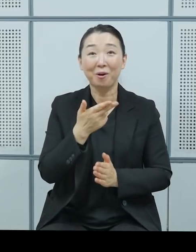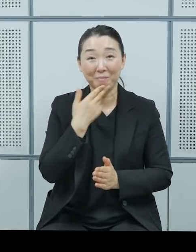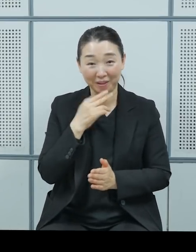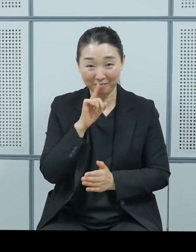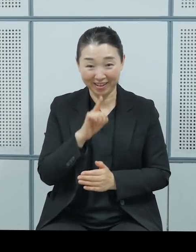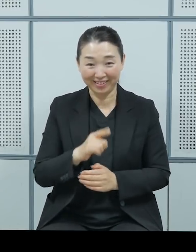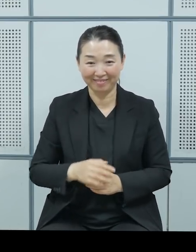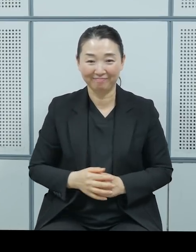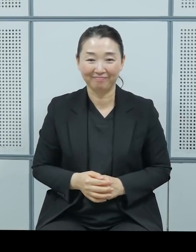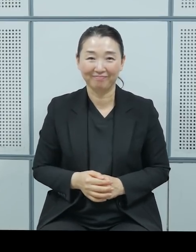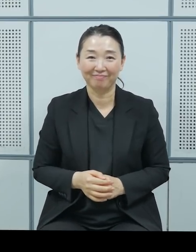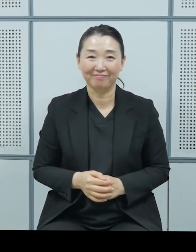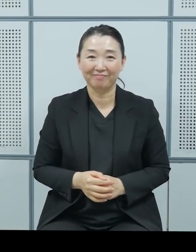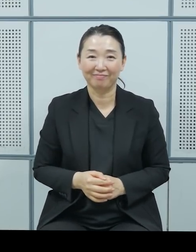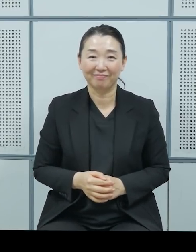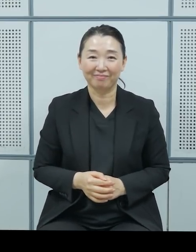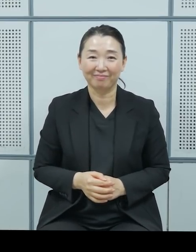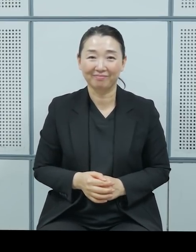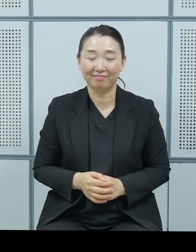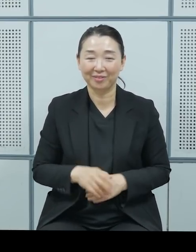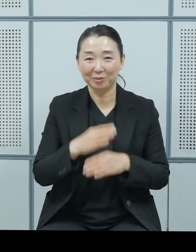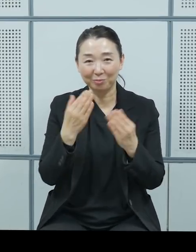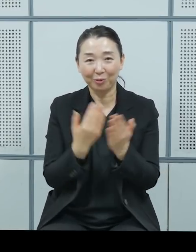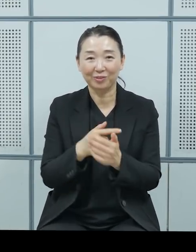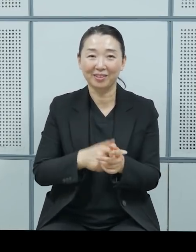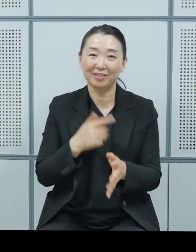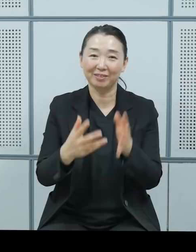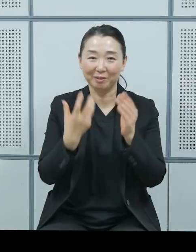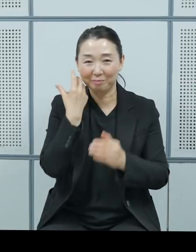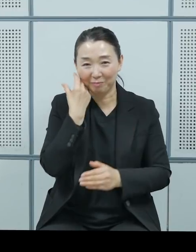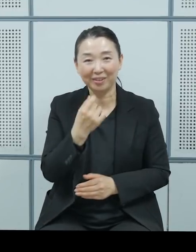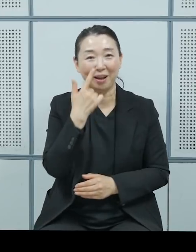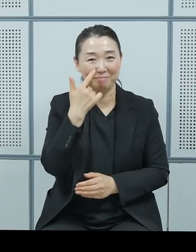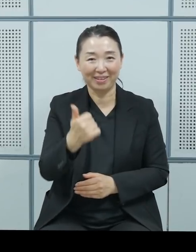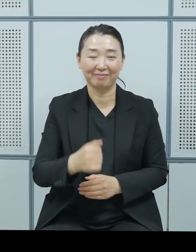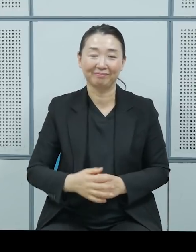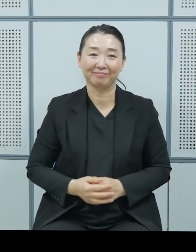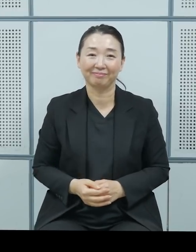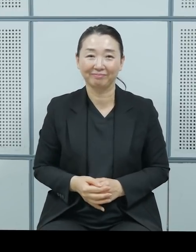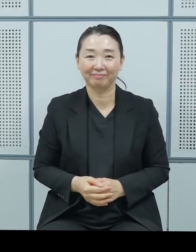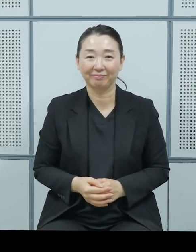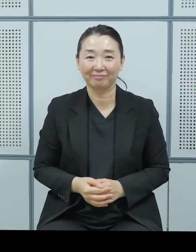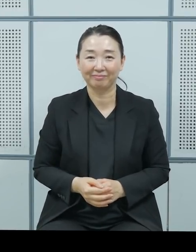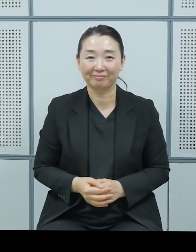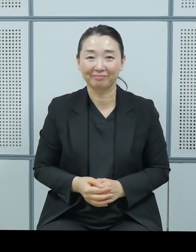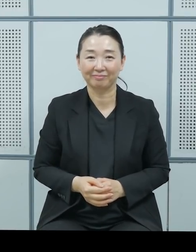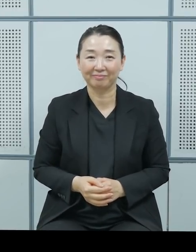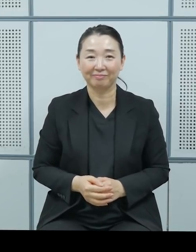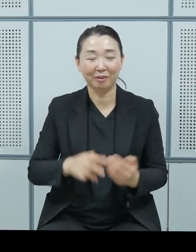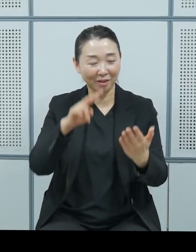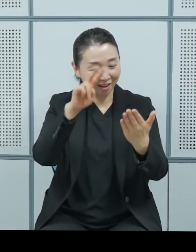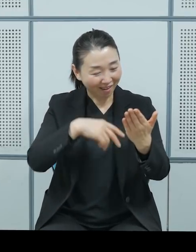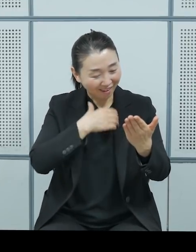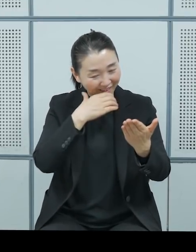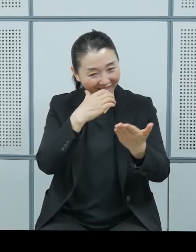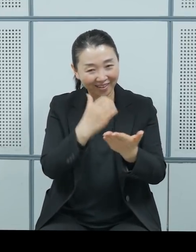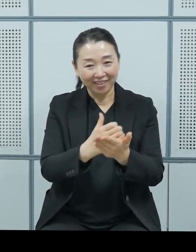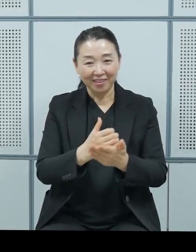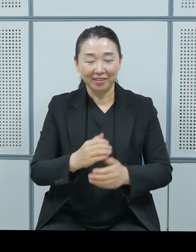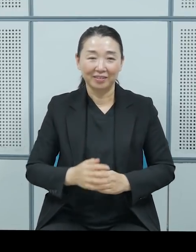거예요. 모든 게 서투른 게 매력인 윤지라고 했어요. 제가 읽는데도